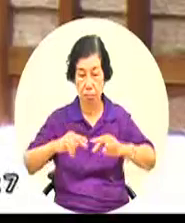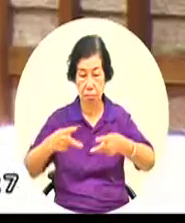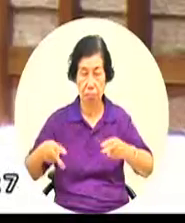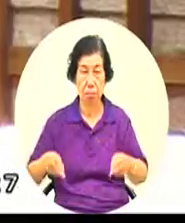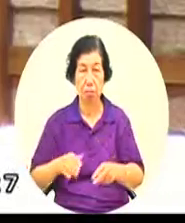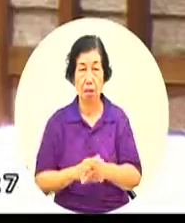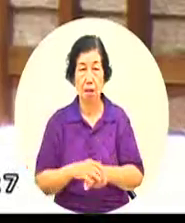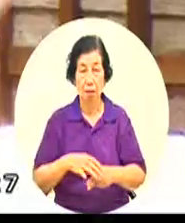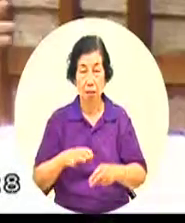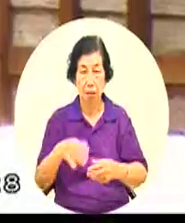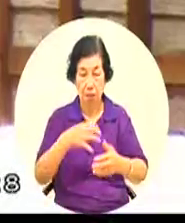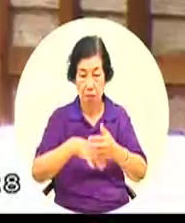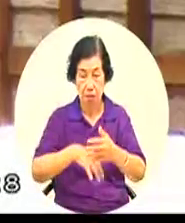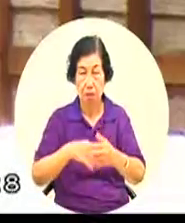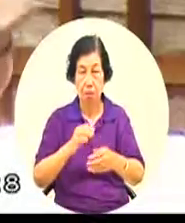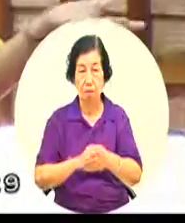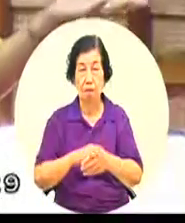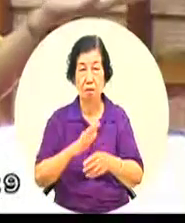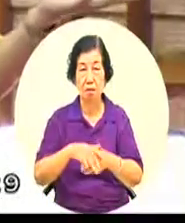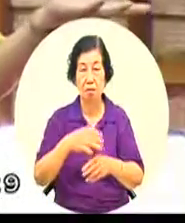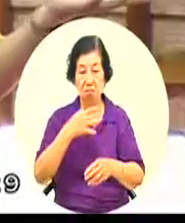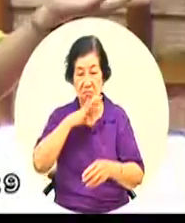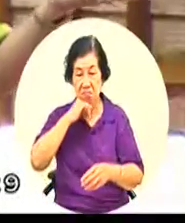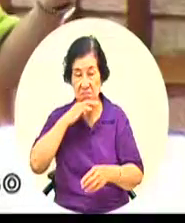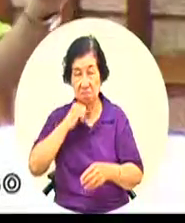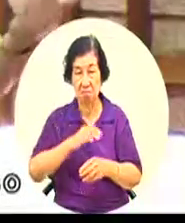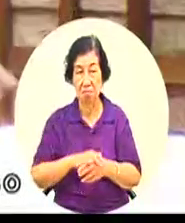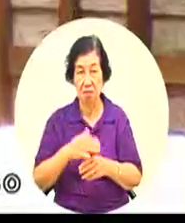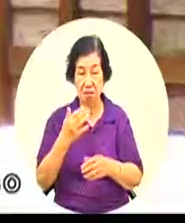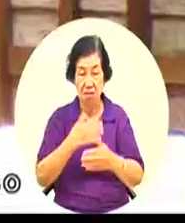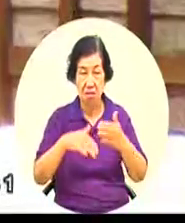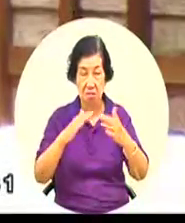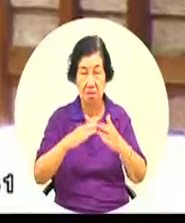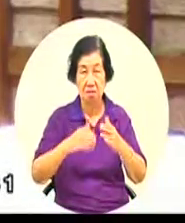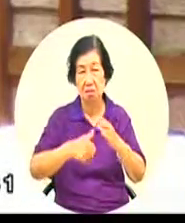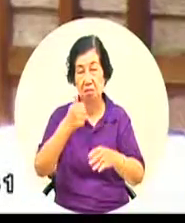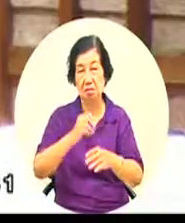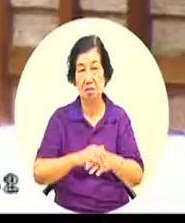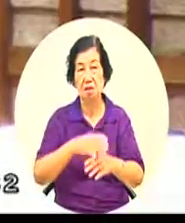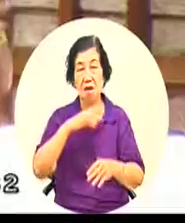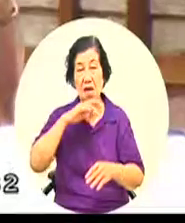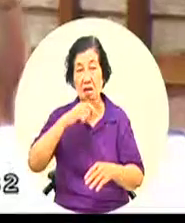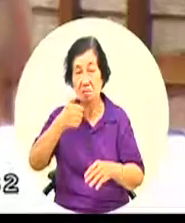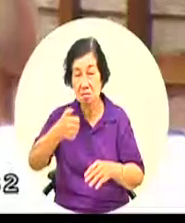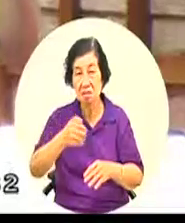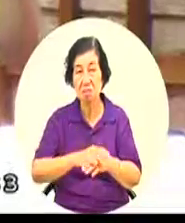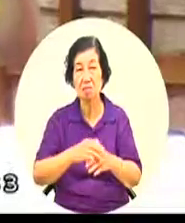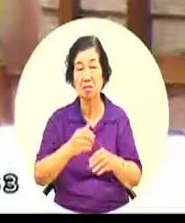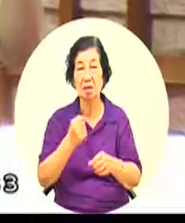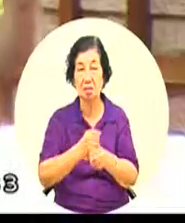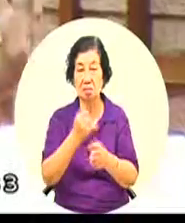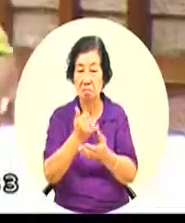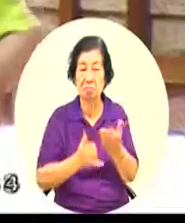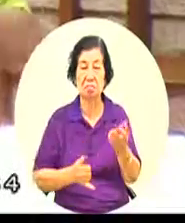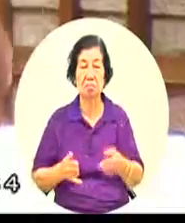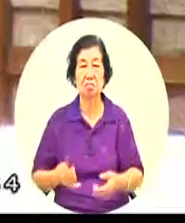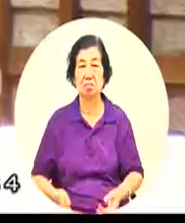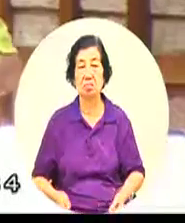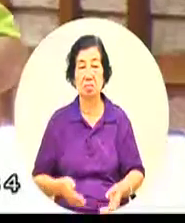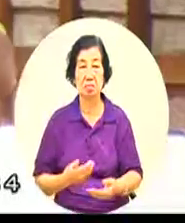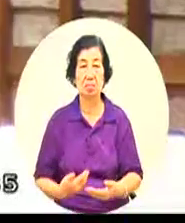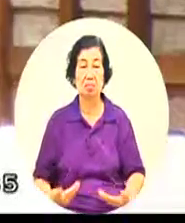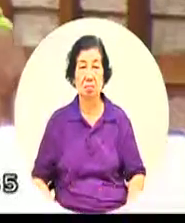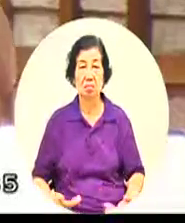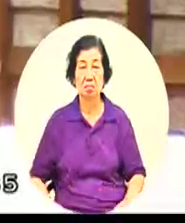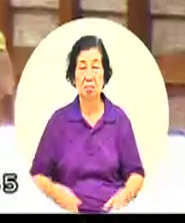啊，哈、哦，因为足侪人有底下讲，因为足侪校长哦，50岁都提落来啊，哦，啊，的确是，哈、哦，政府栽培了从主